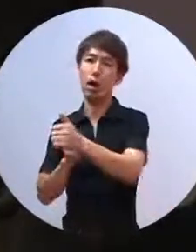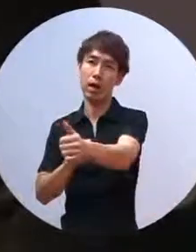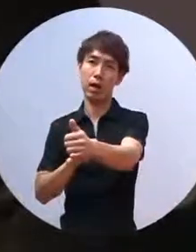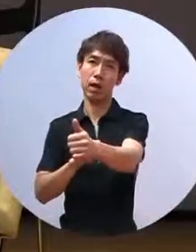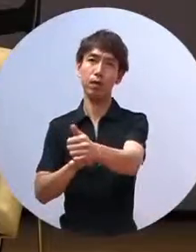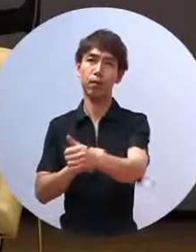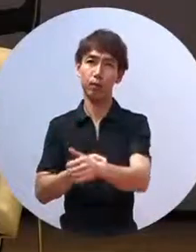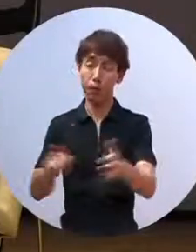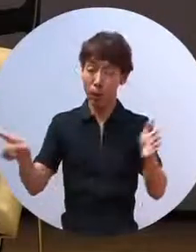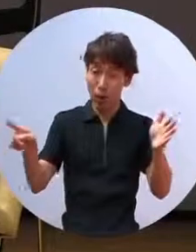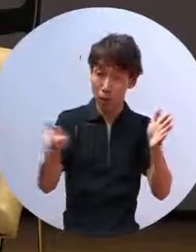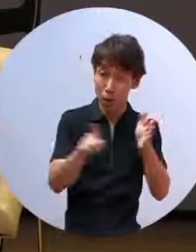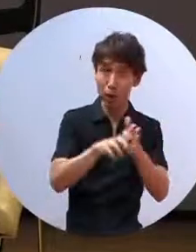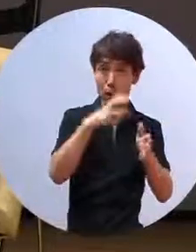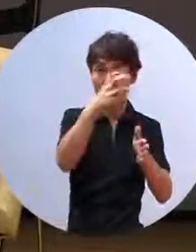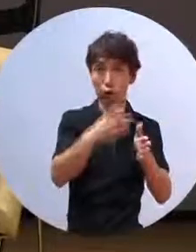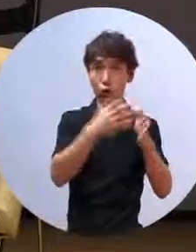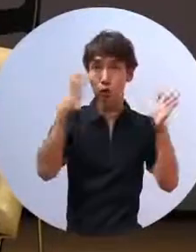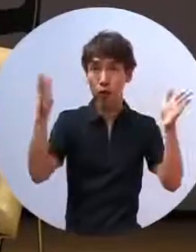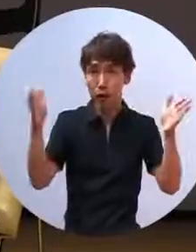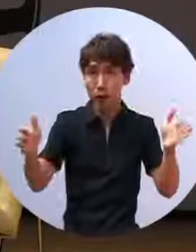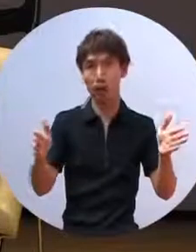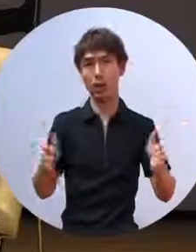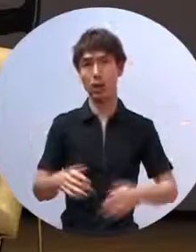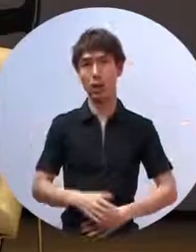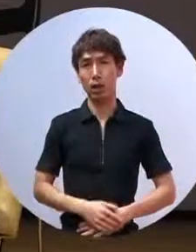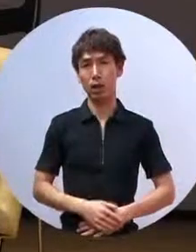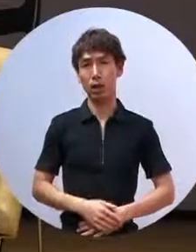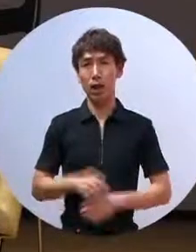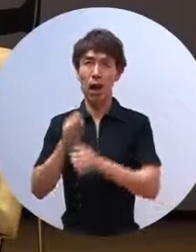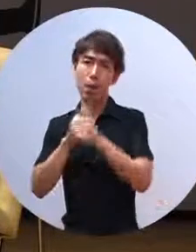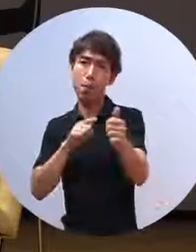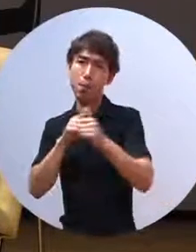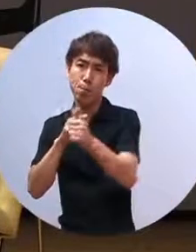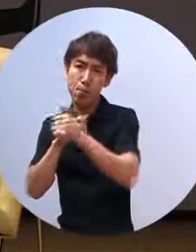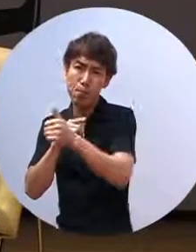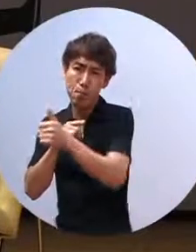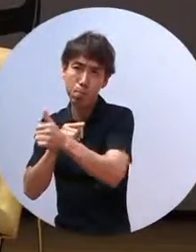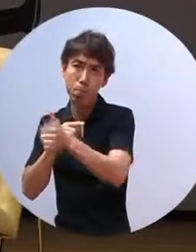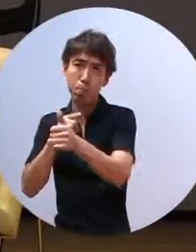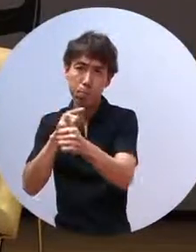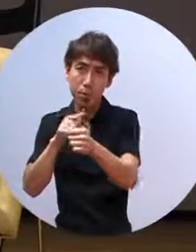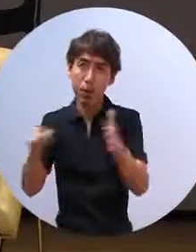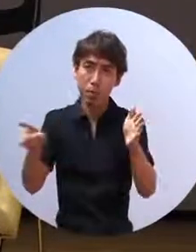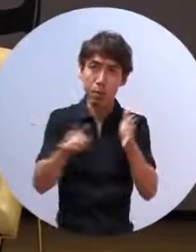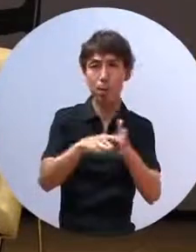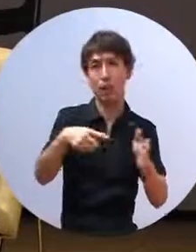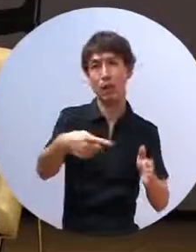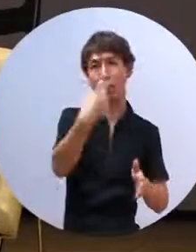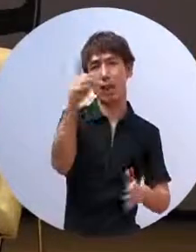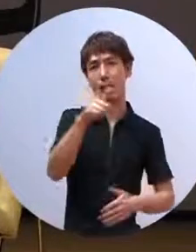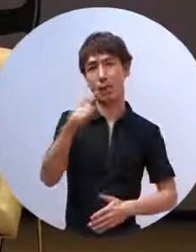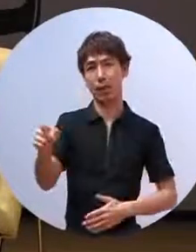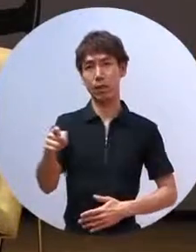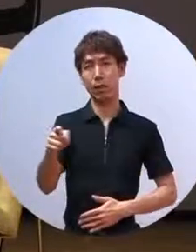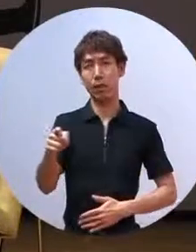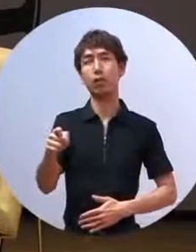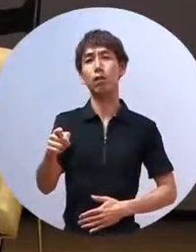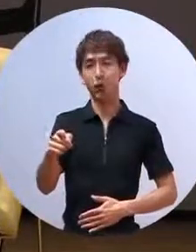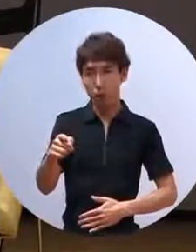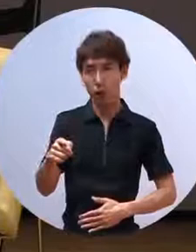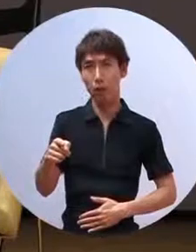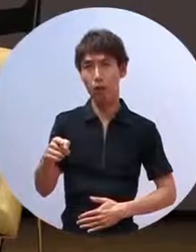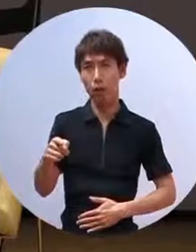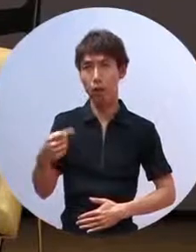派遣、30年間派遣をし続けて約1000人の方がもうすでに行っていただいております